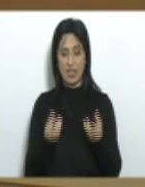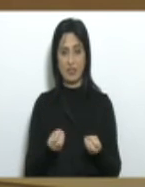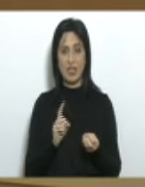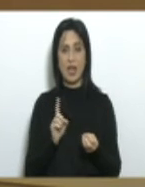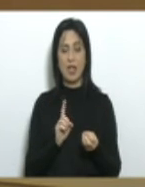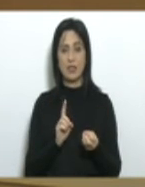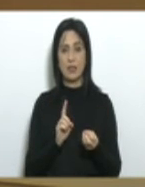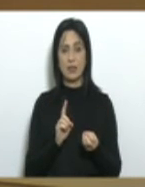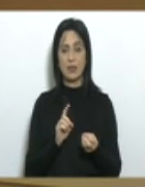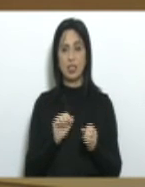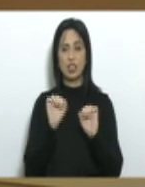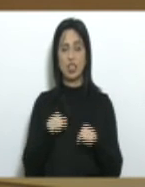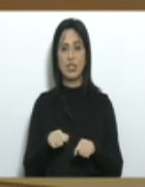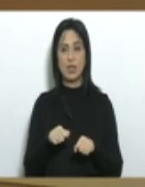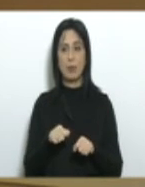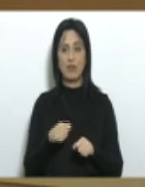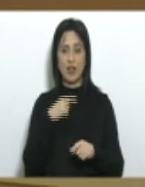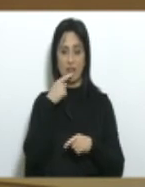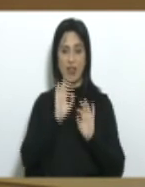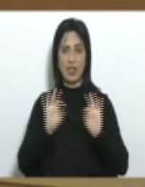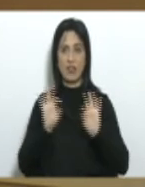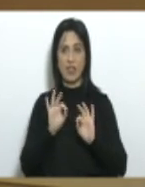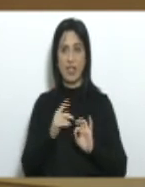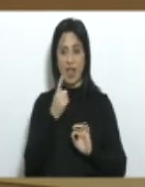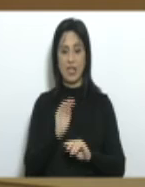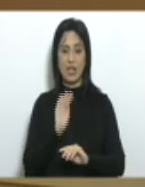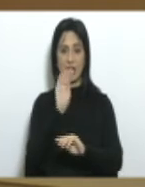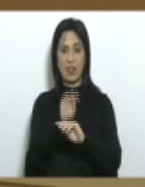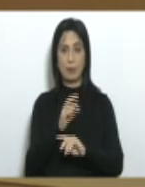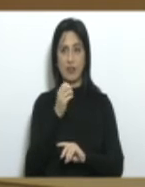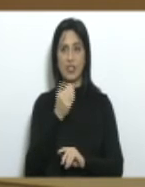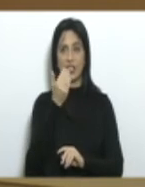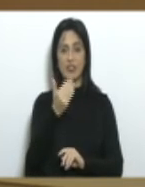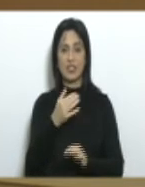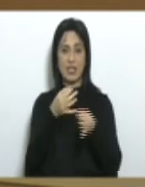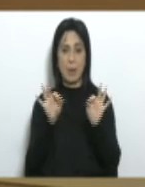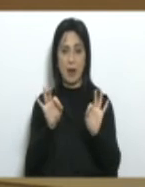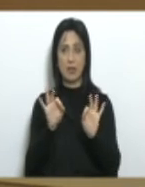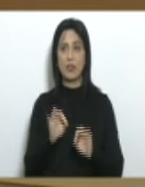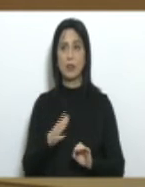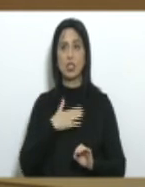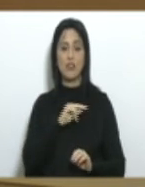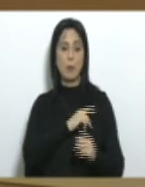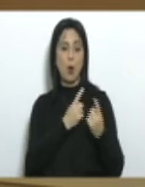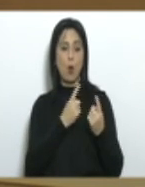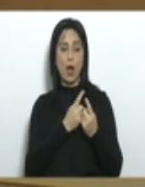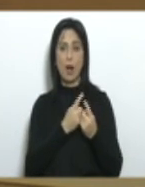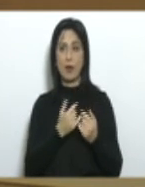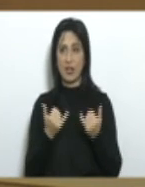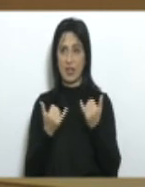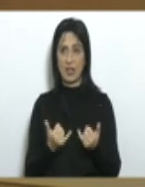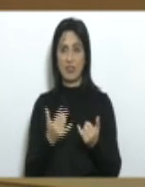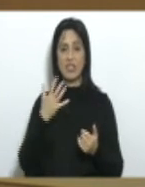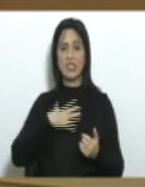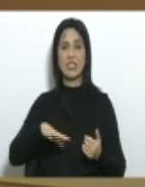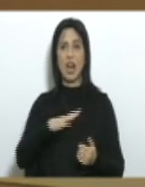რაც შეიძლებოდა გვეთქვა. Ერთს დავამატებ კიდევ თქვენის ნებართვით, ჩემო კოლეგებო, ეხლა დღეს